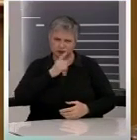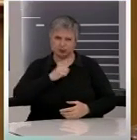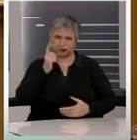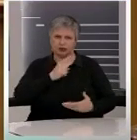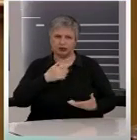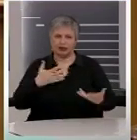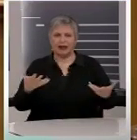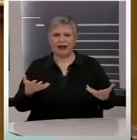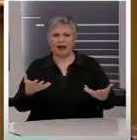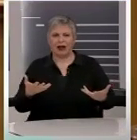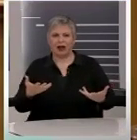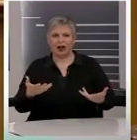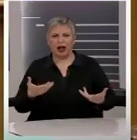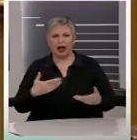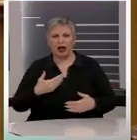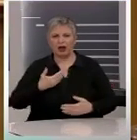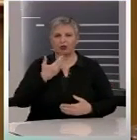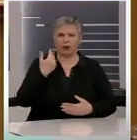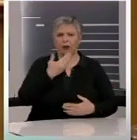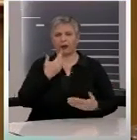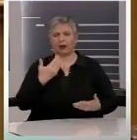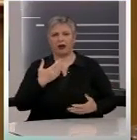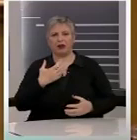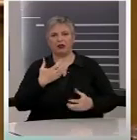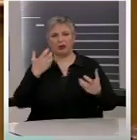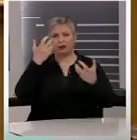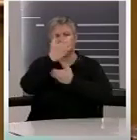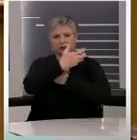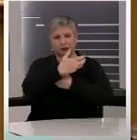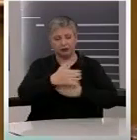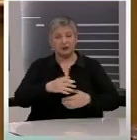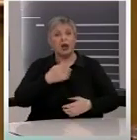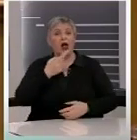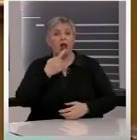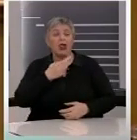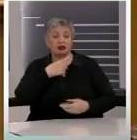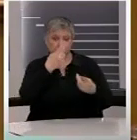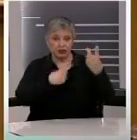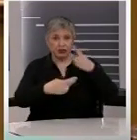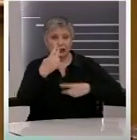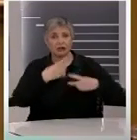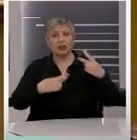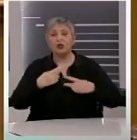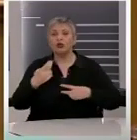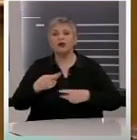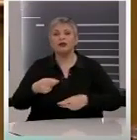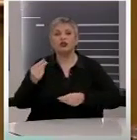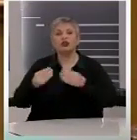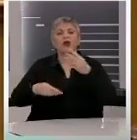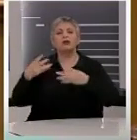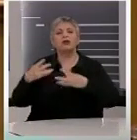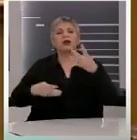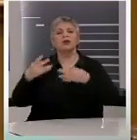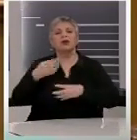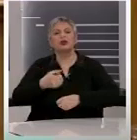είναι εντυπωσιακό. Μας κατηγορείτε ότι έχουμε καταθέσει έναν προϋπολογισμό λιτότητας, ενώ οι ίδιοι υποστηρίζετε ενεργά